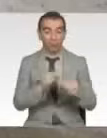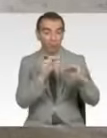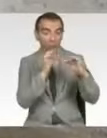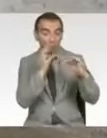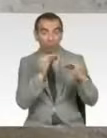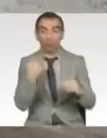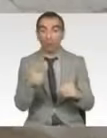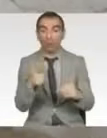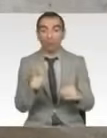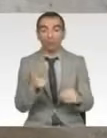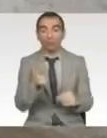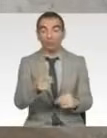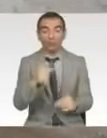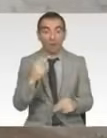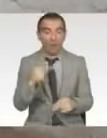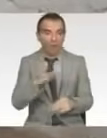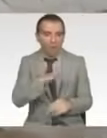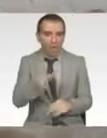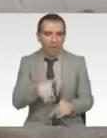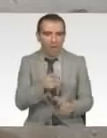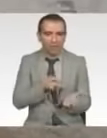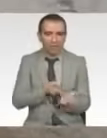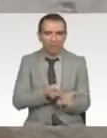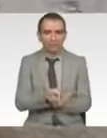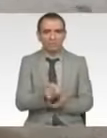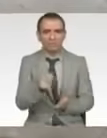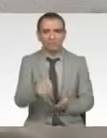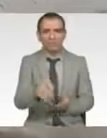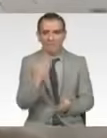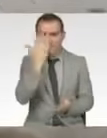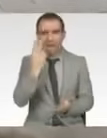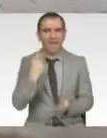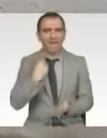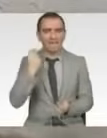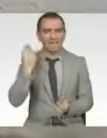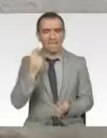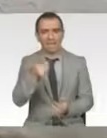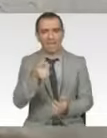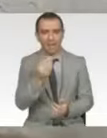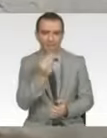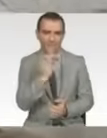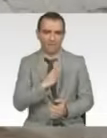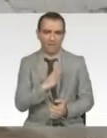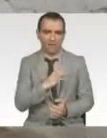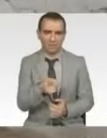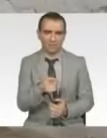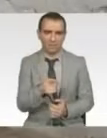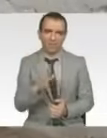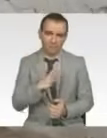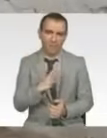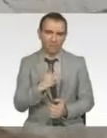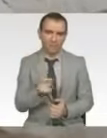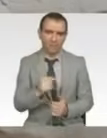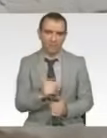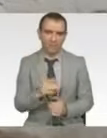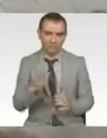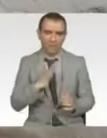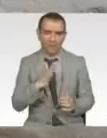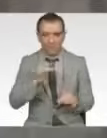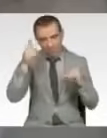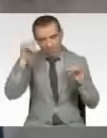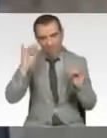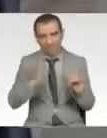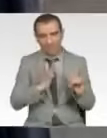Üzümlü köyünde hemen hemen her çiftçi karayaka kuzusu besliyor. Senden başka var mı böyle burada? Var. Koyun var, kuzu besleyen.